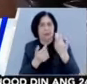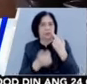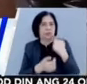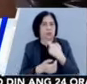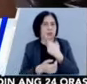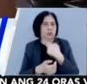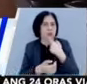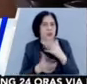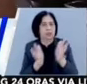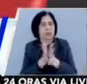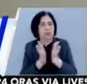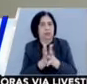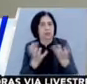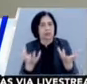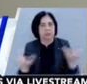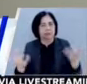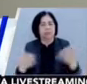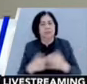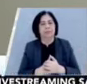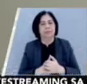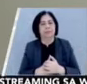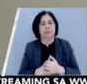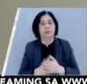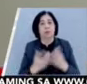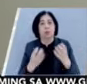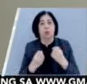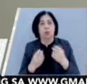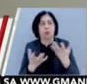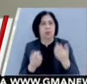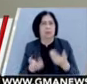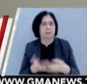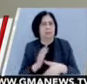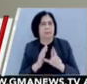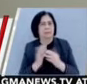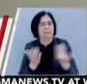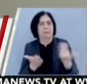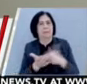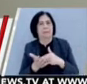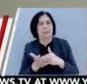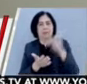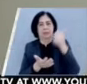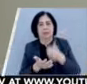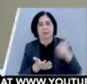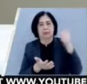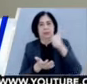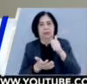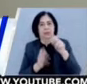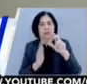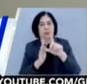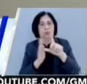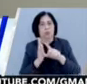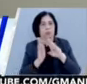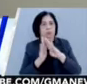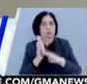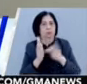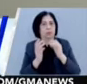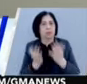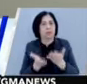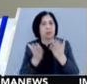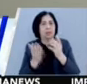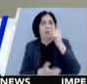karinderya kagaya nito. Gusto talagang i-revive, for the record, gustong i-revive ni Secretary yung bill na ma-offer yung half